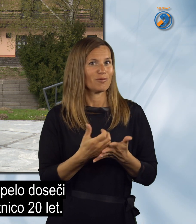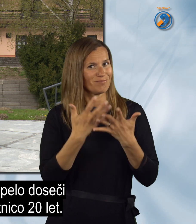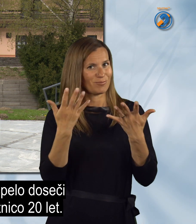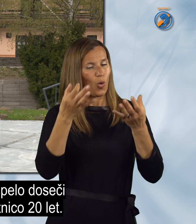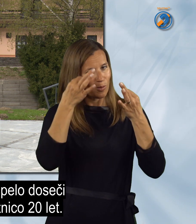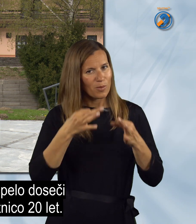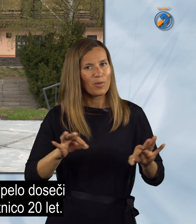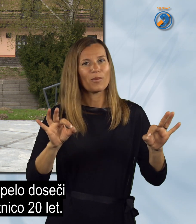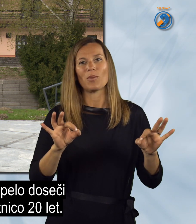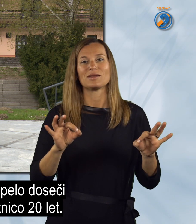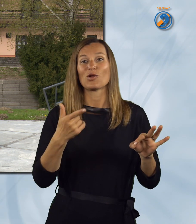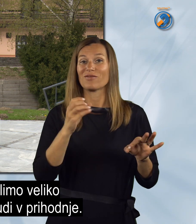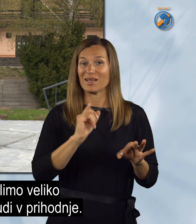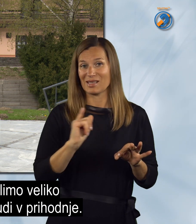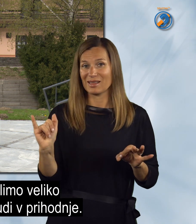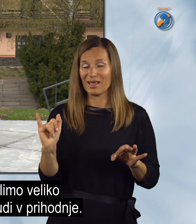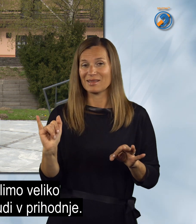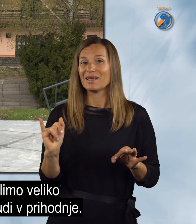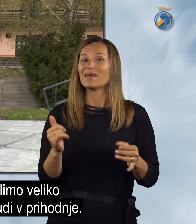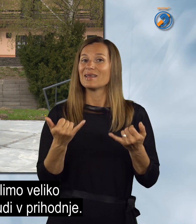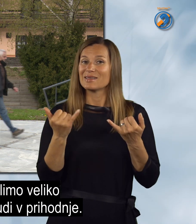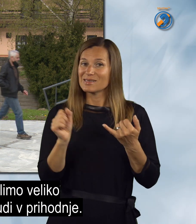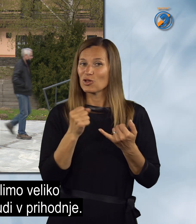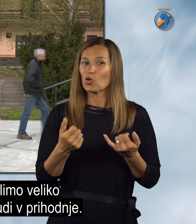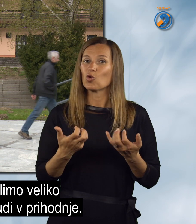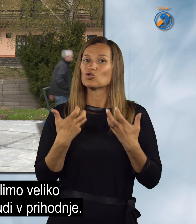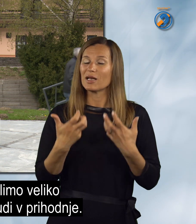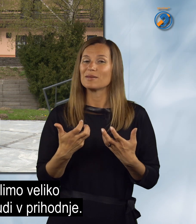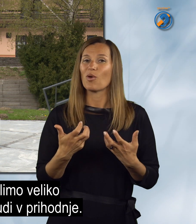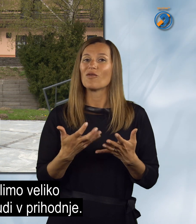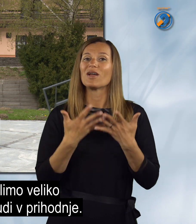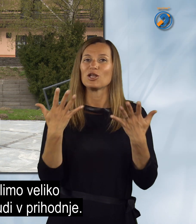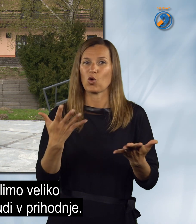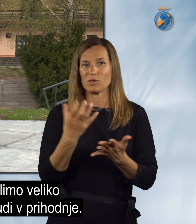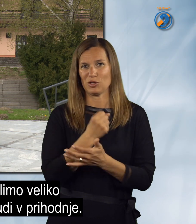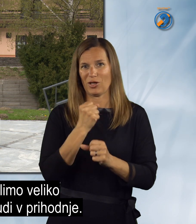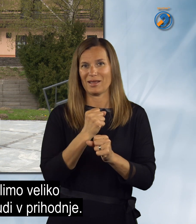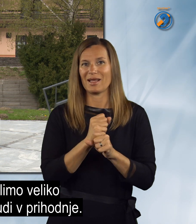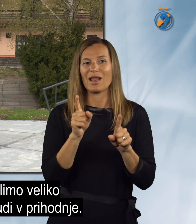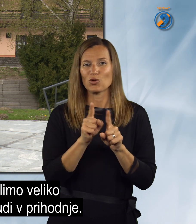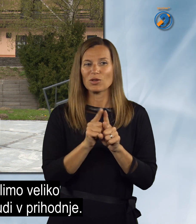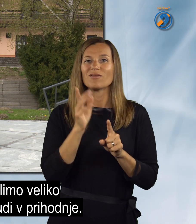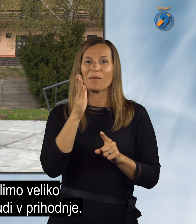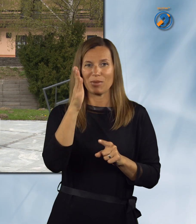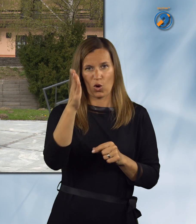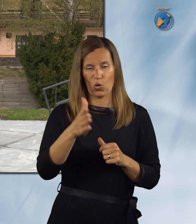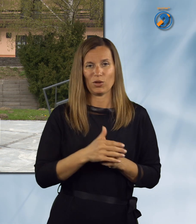doseči častitljivo obletnico 20 let in jim v tem želimo veliko uspešnega dela tudi v